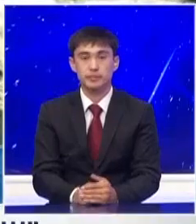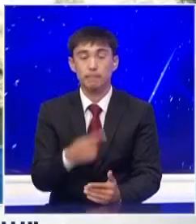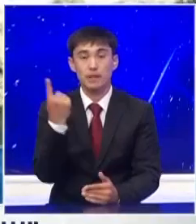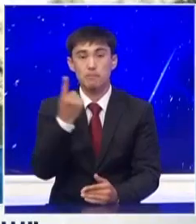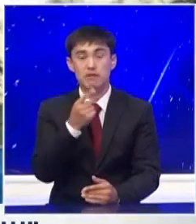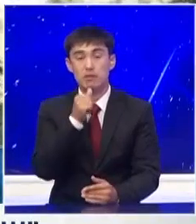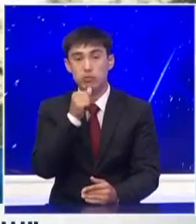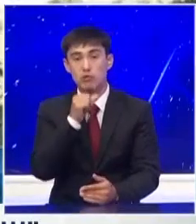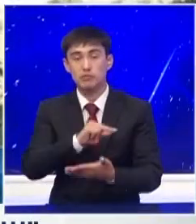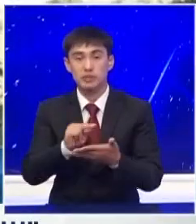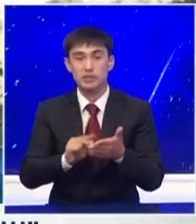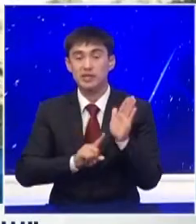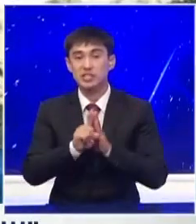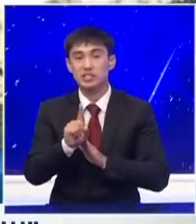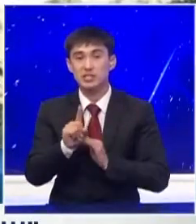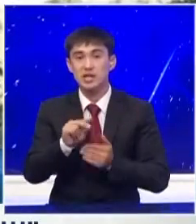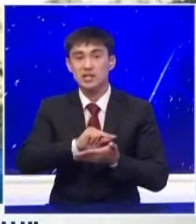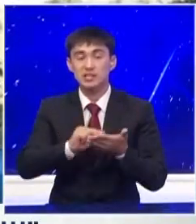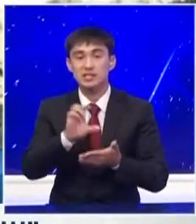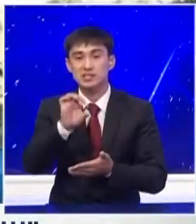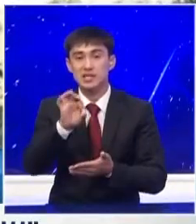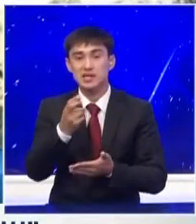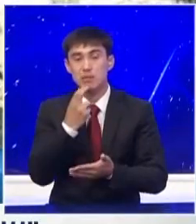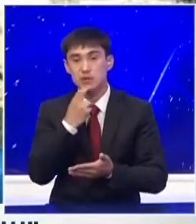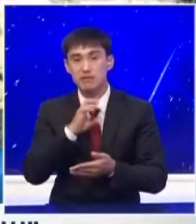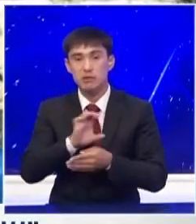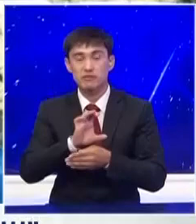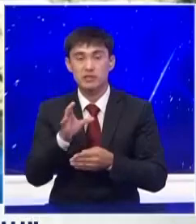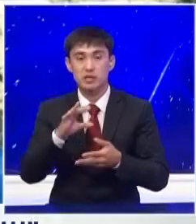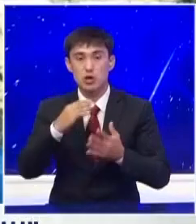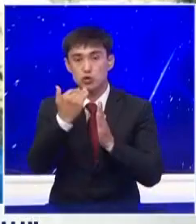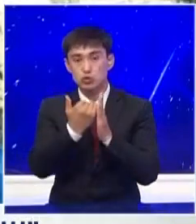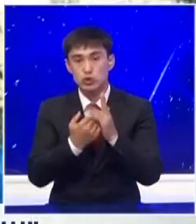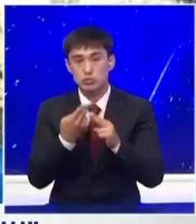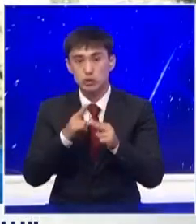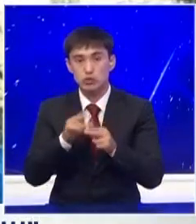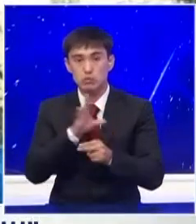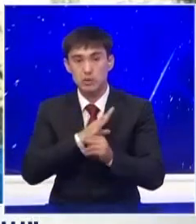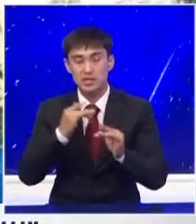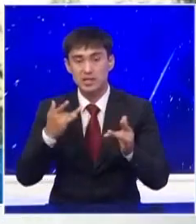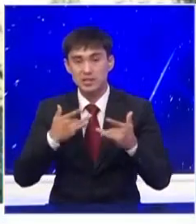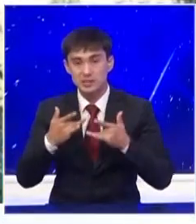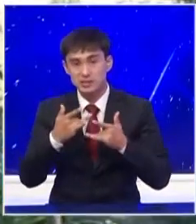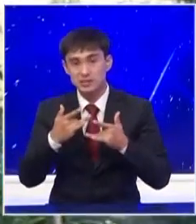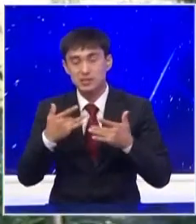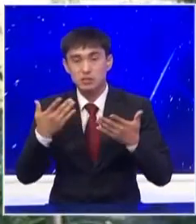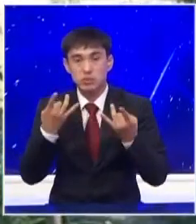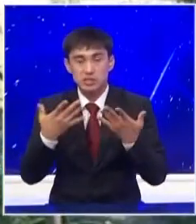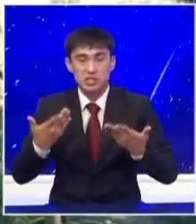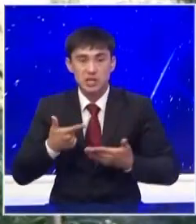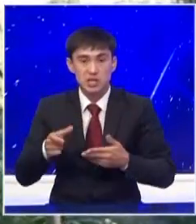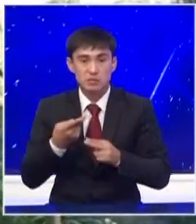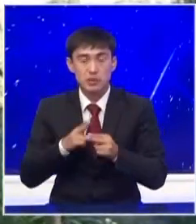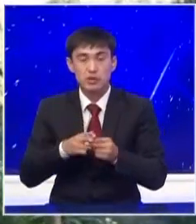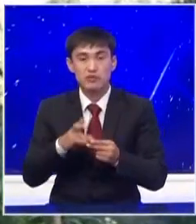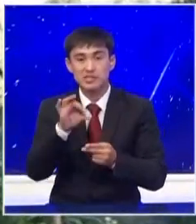Первая проба пера Кыдыра началась с написанием сатирических произведений, сюжетом для которых стали сцены из жизни простых граждан. При этом